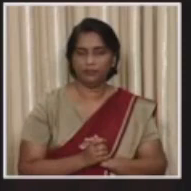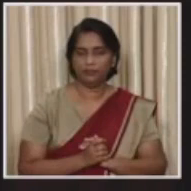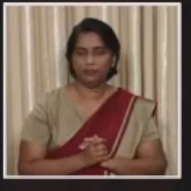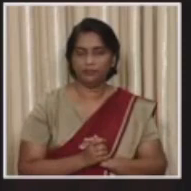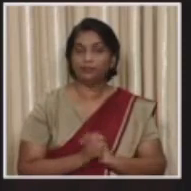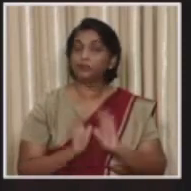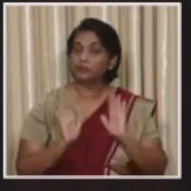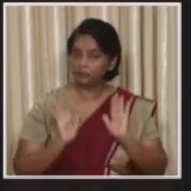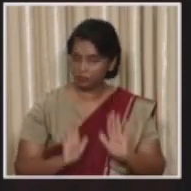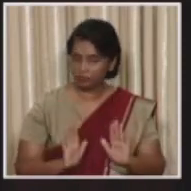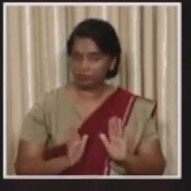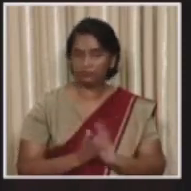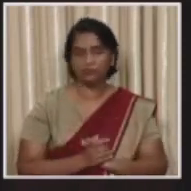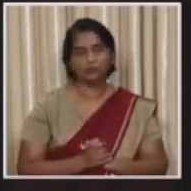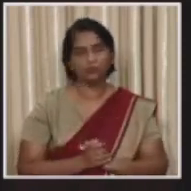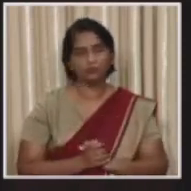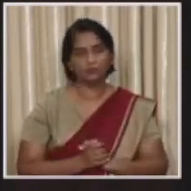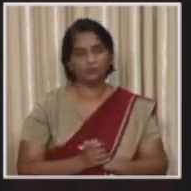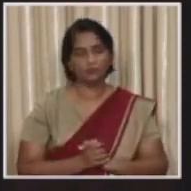නමුත්